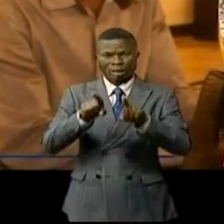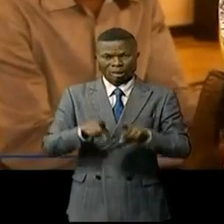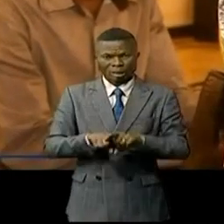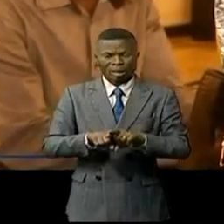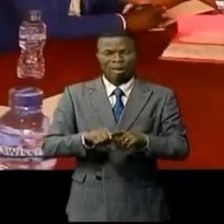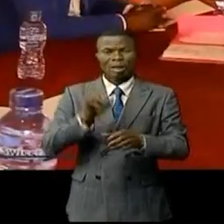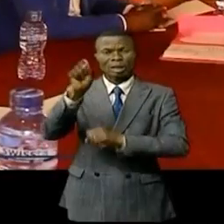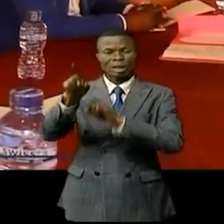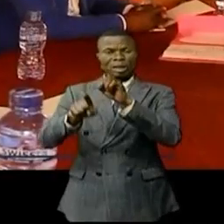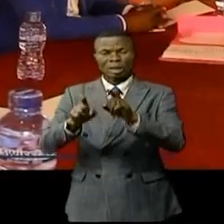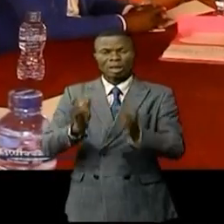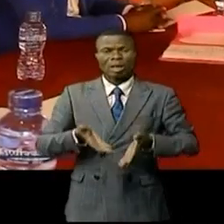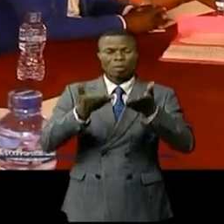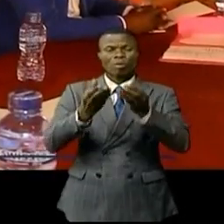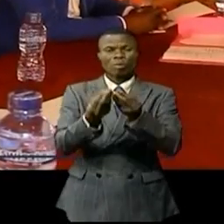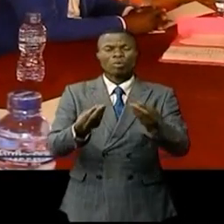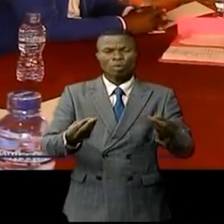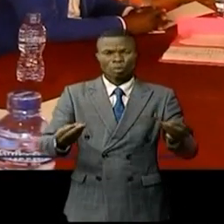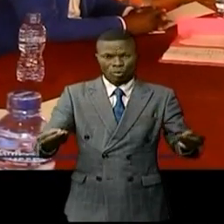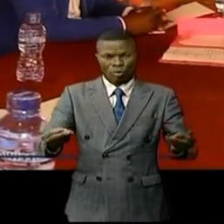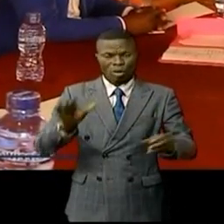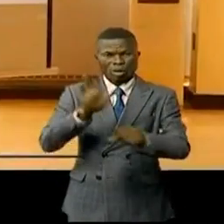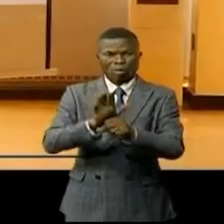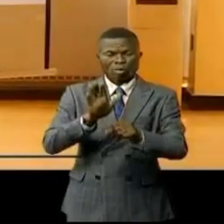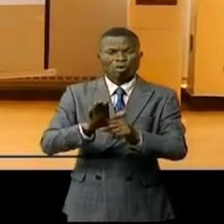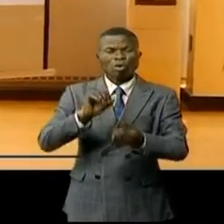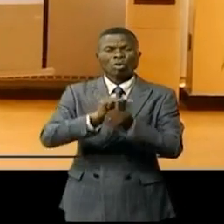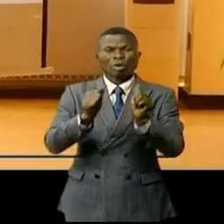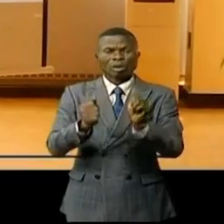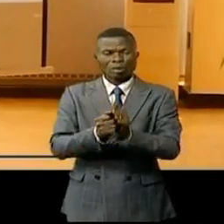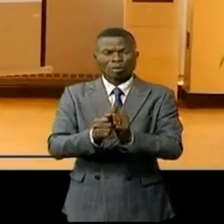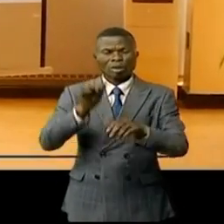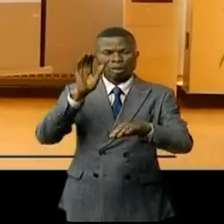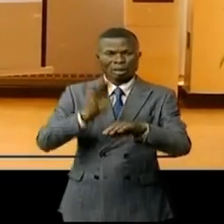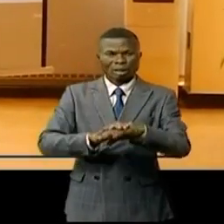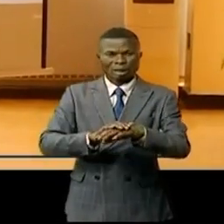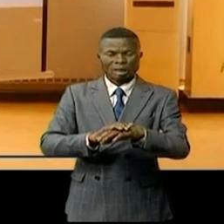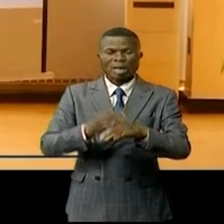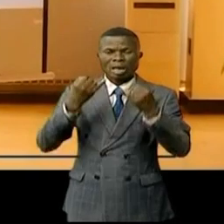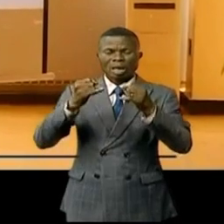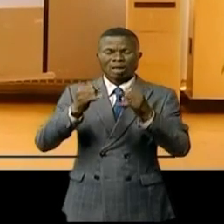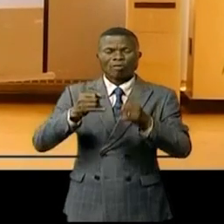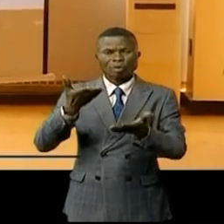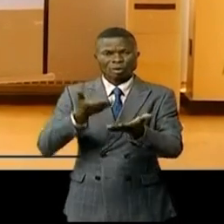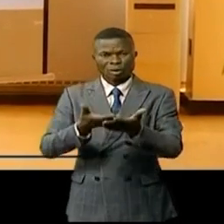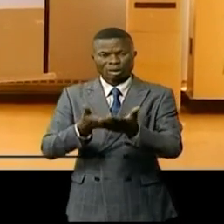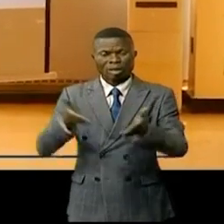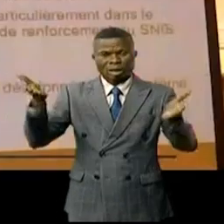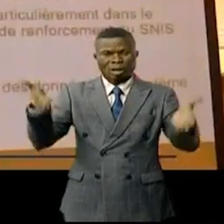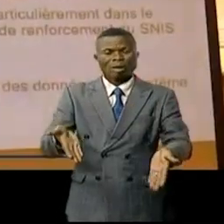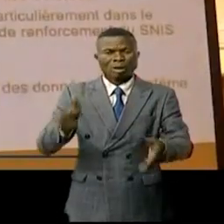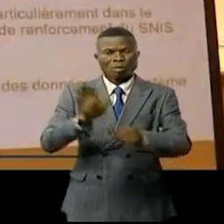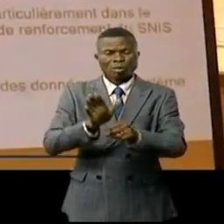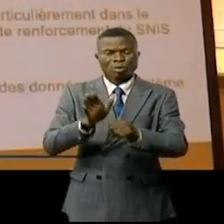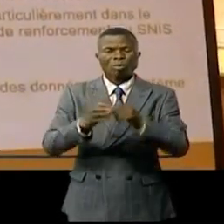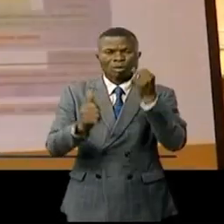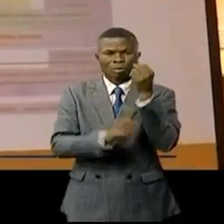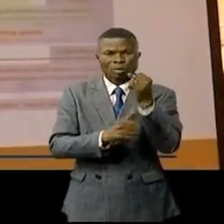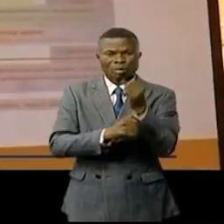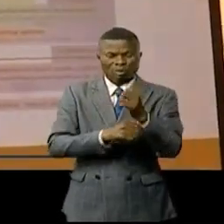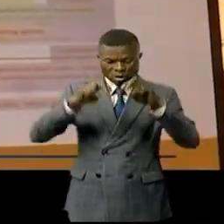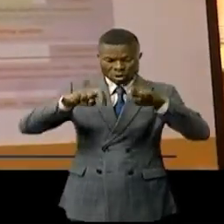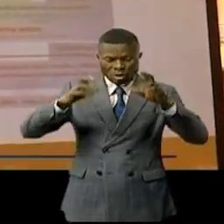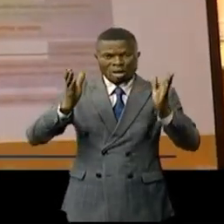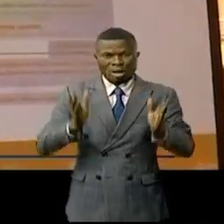interrogé pour essayer de trouver des réponses aux différentes failles que présentent les données produites. En présence de plusieurs intervenants, les enquêteurs